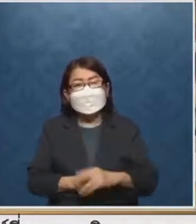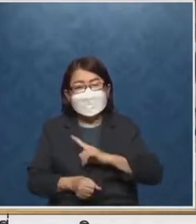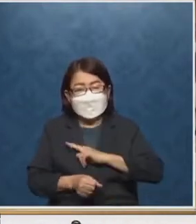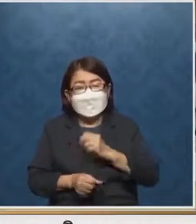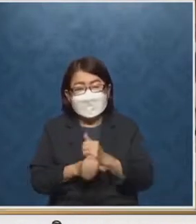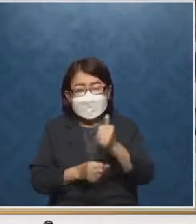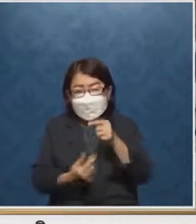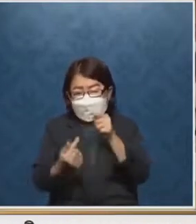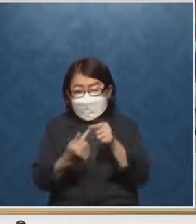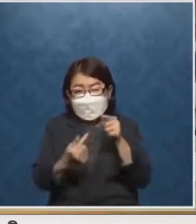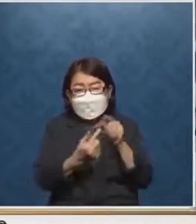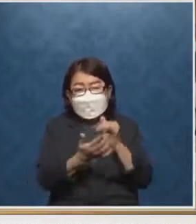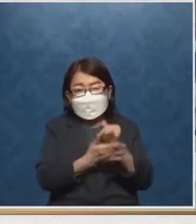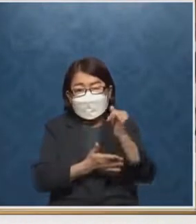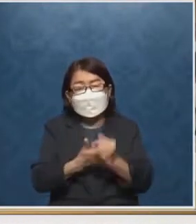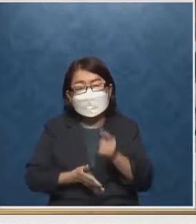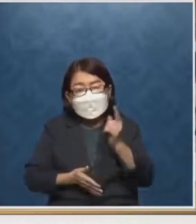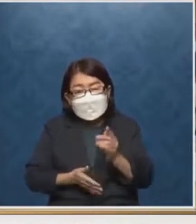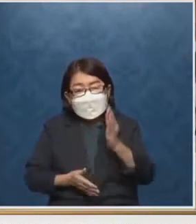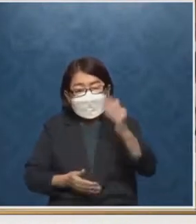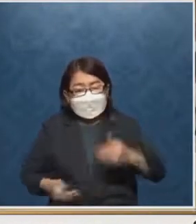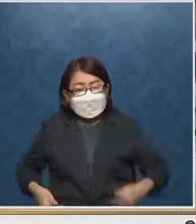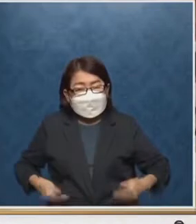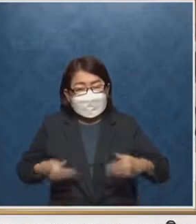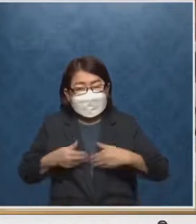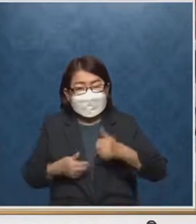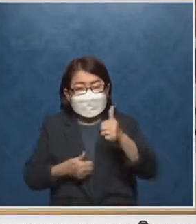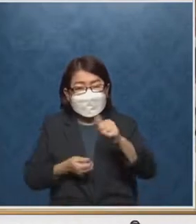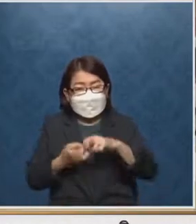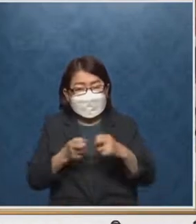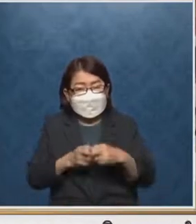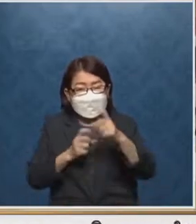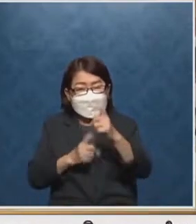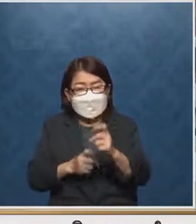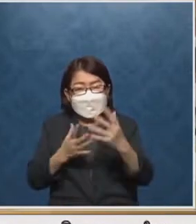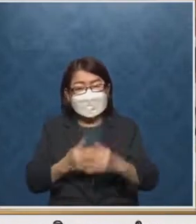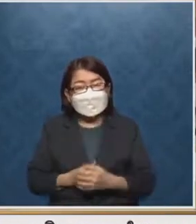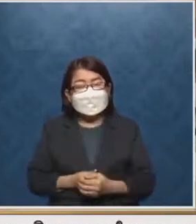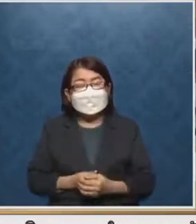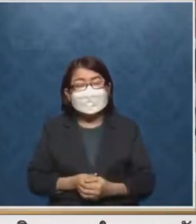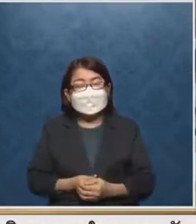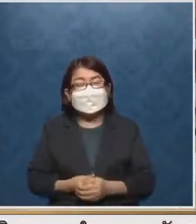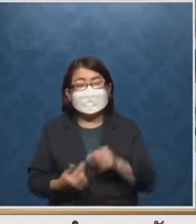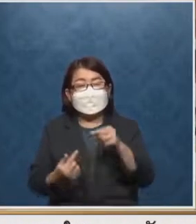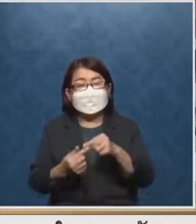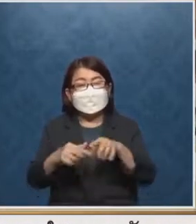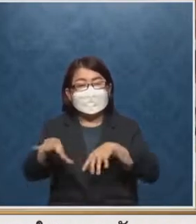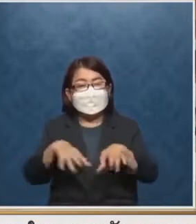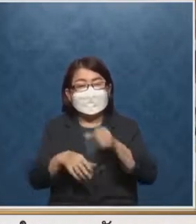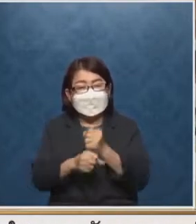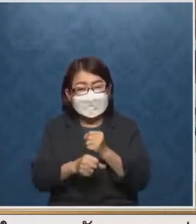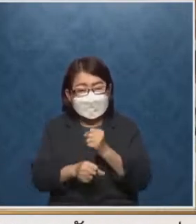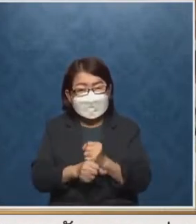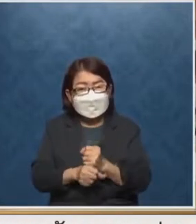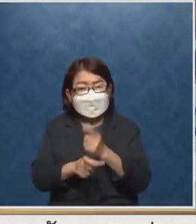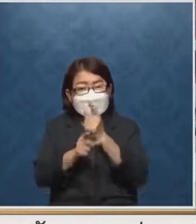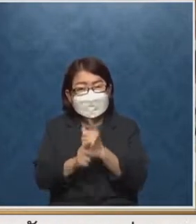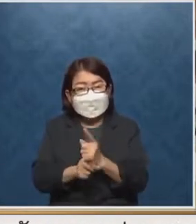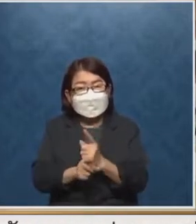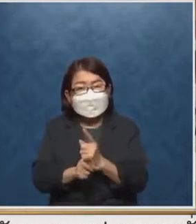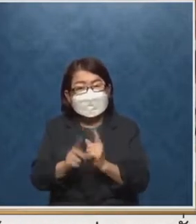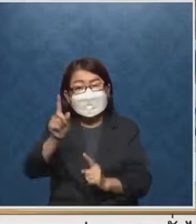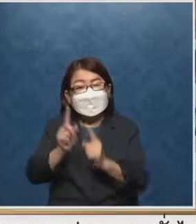ได้อย่างเหมาะสมและใช้ชีวิตได้อย่างปลอดภัยสำหรับการดำเนินงานภายใต้การประเมินผ